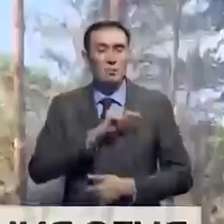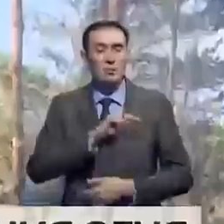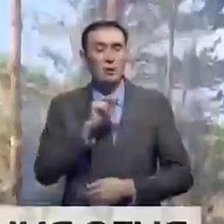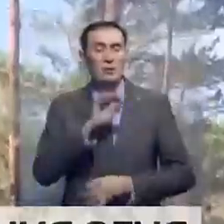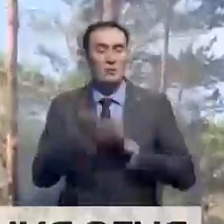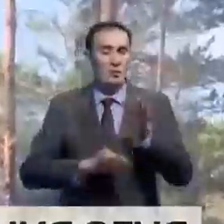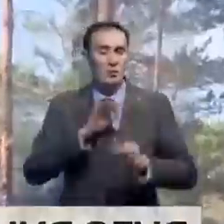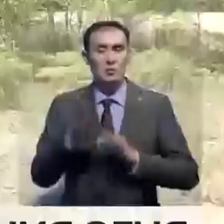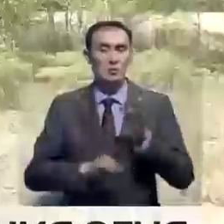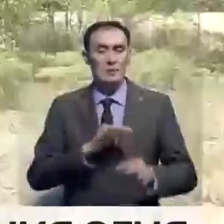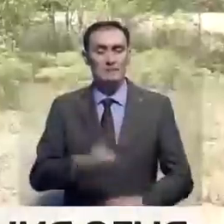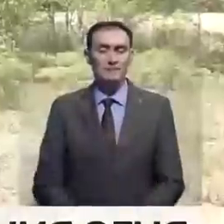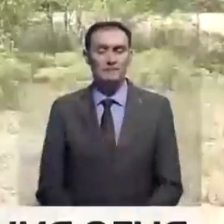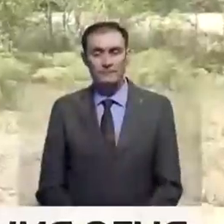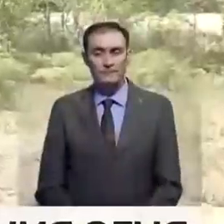круглосуточно